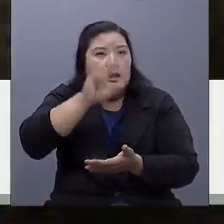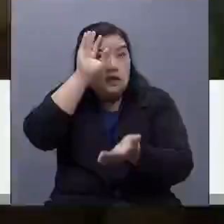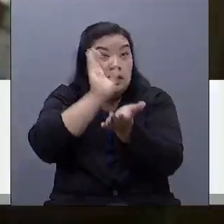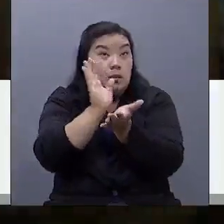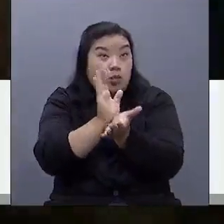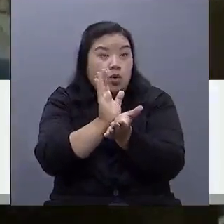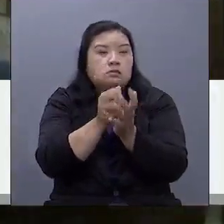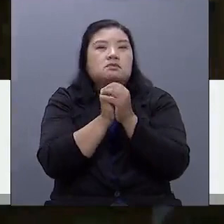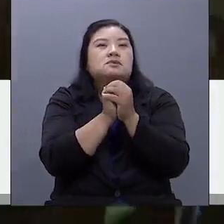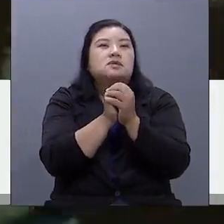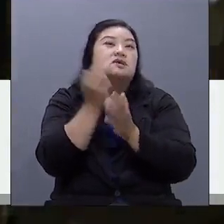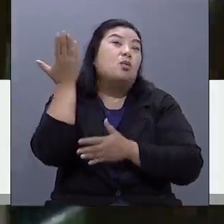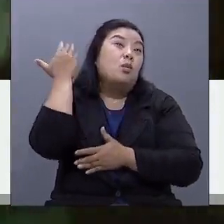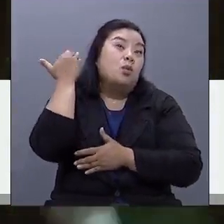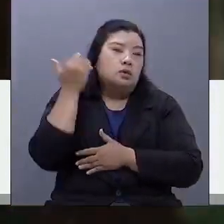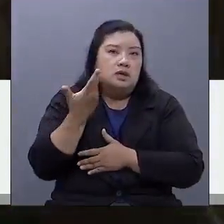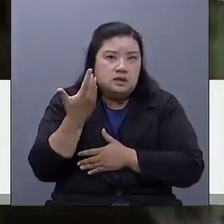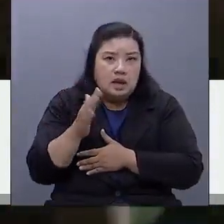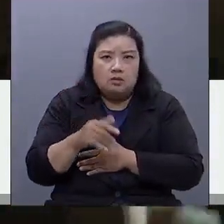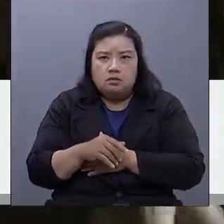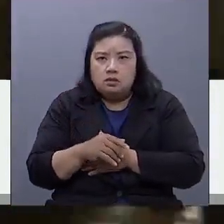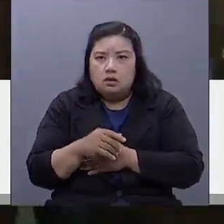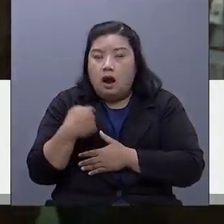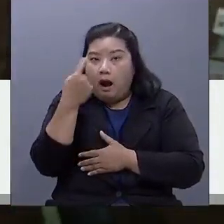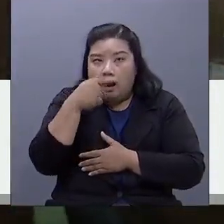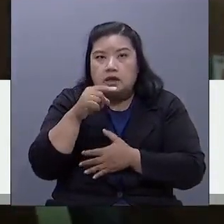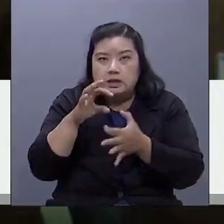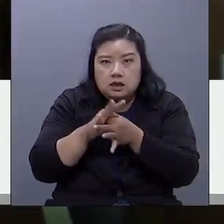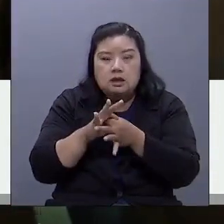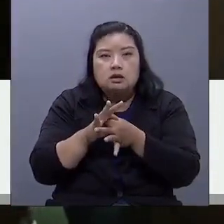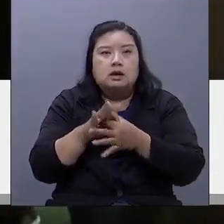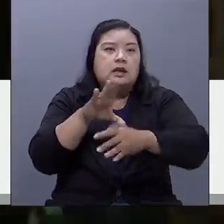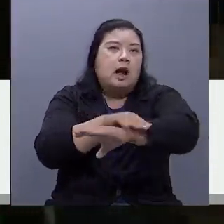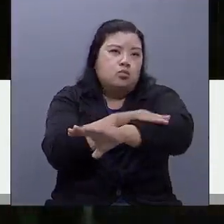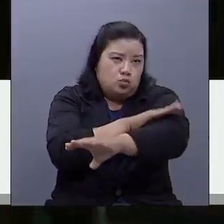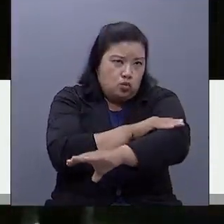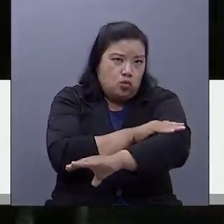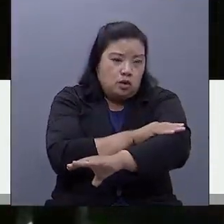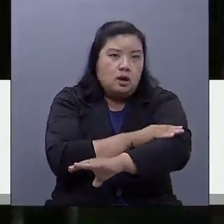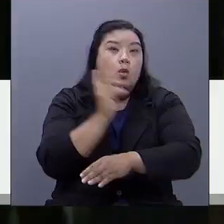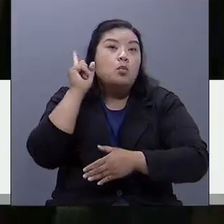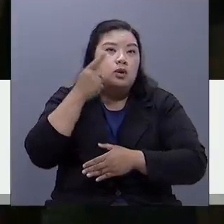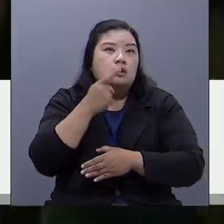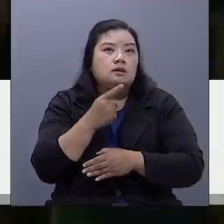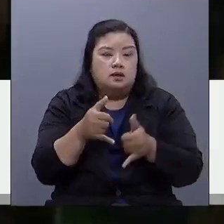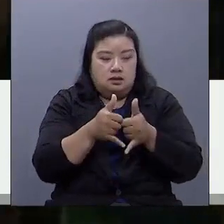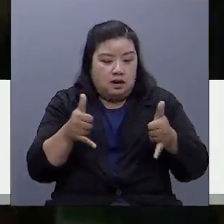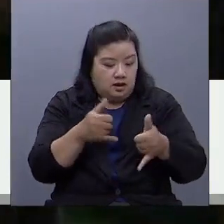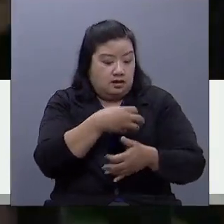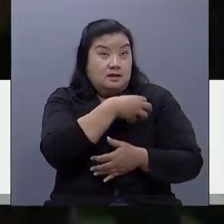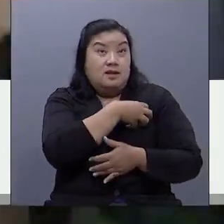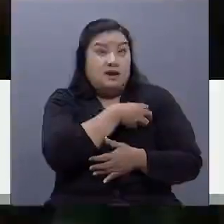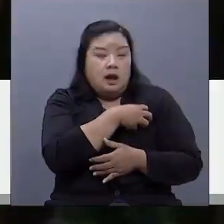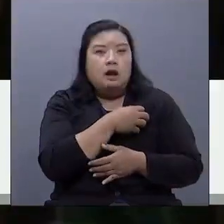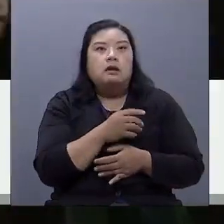กับตำรวจระบุว่าเงินจำนวนนี้ได้มาจากคนที่ทำธุรกิจอาบอบนวดมามอบเพื่อให้คุณชูวิทย์นำไปทำบุญ